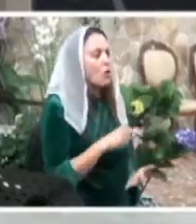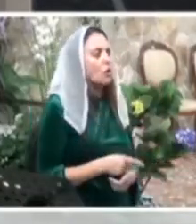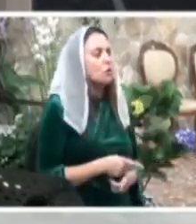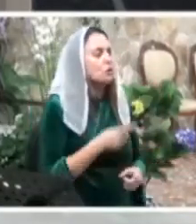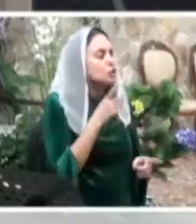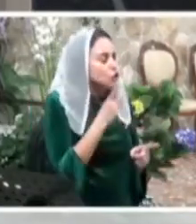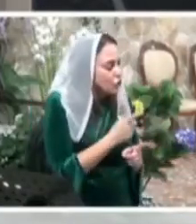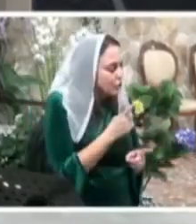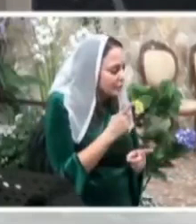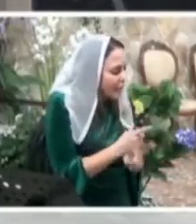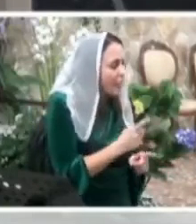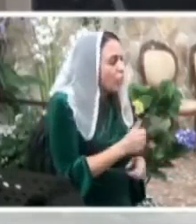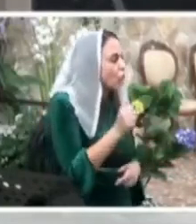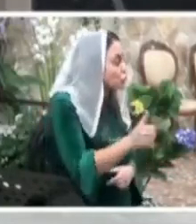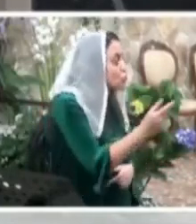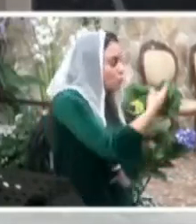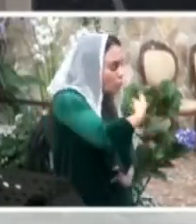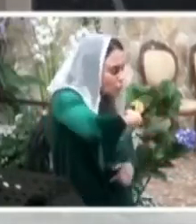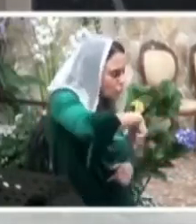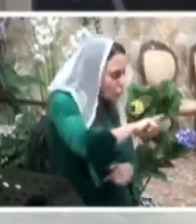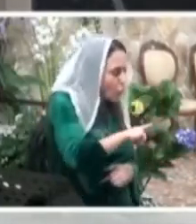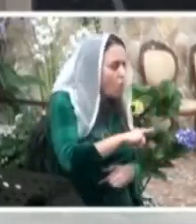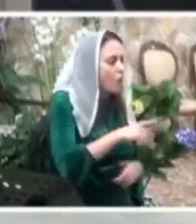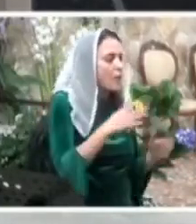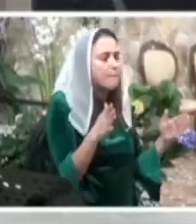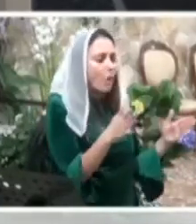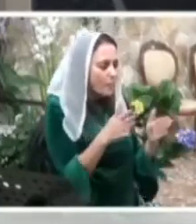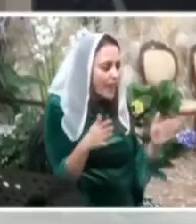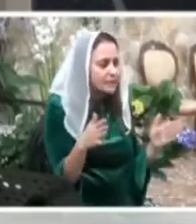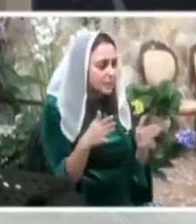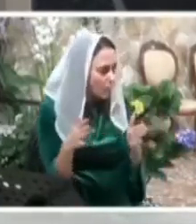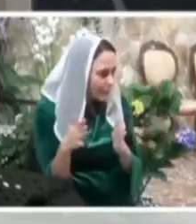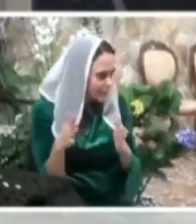essere momenti, ci deve essere una realtà nella nostra